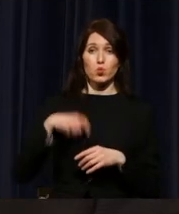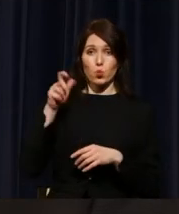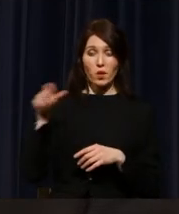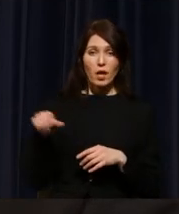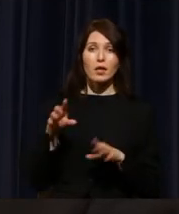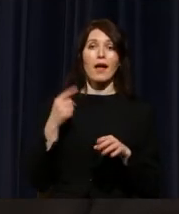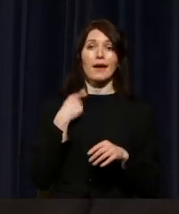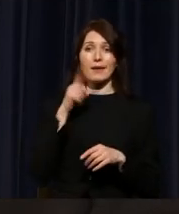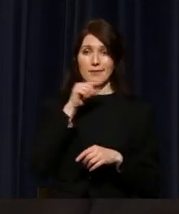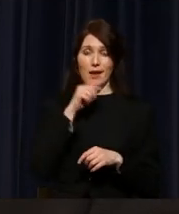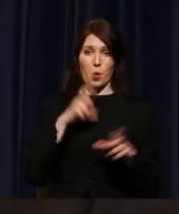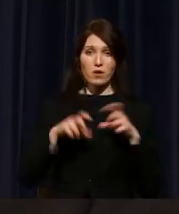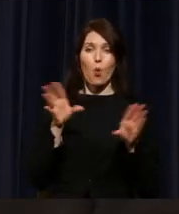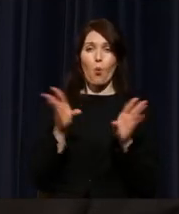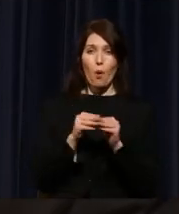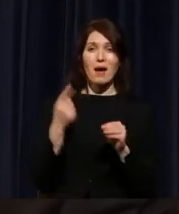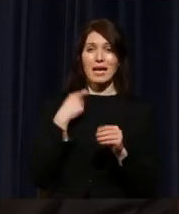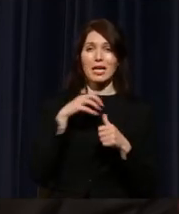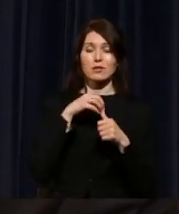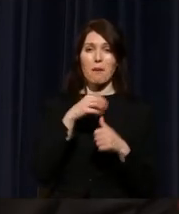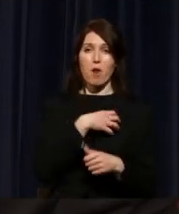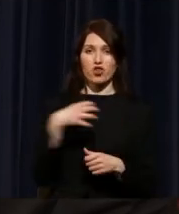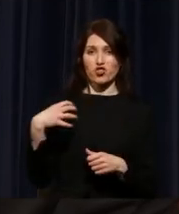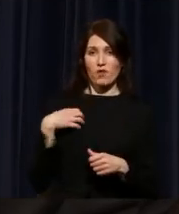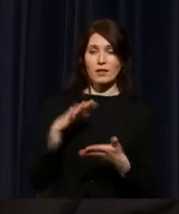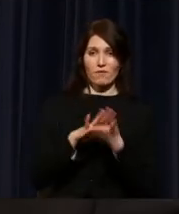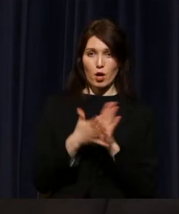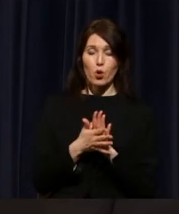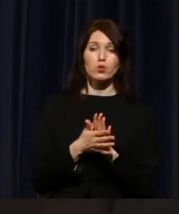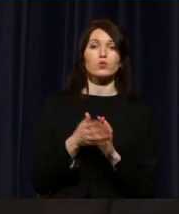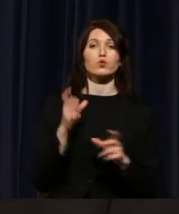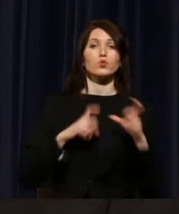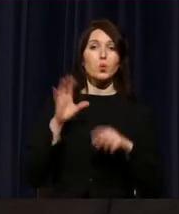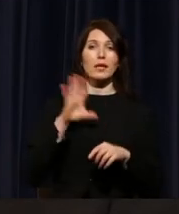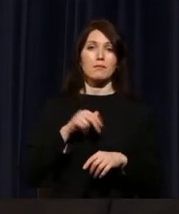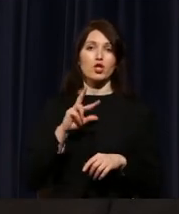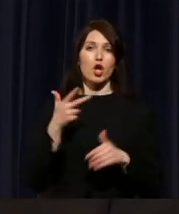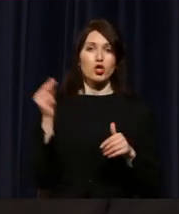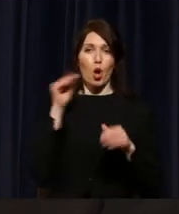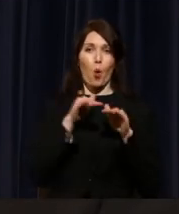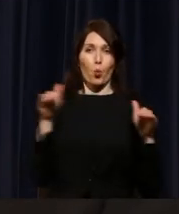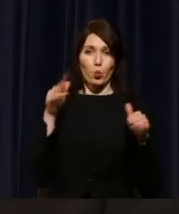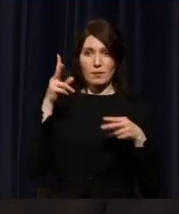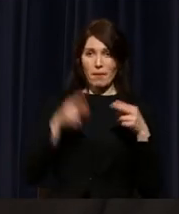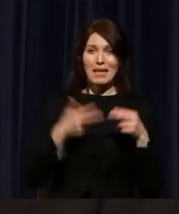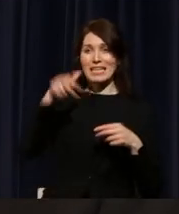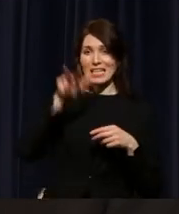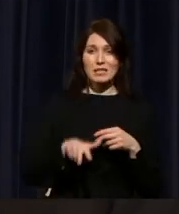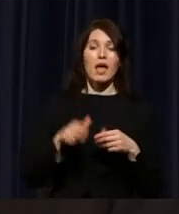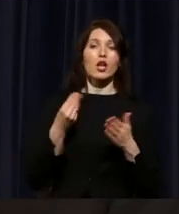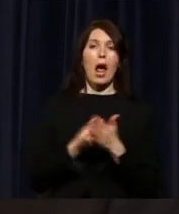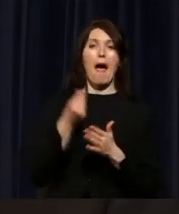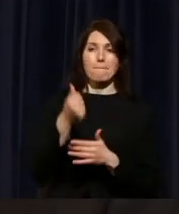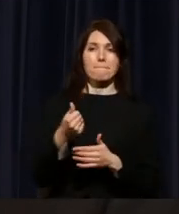kopā Rīgas pašvaldība, ir tāda vienošanās, ka students var pēc trešā kursa 3 mēnešus